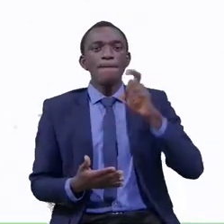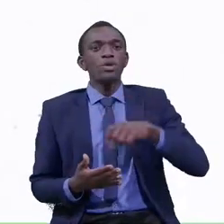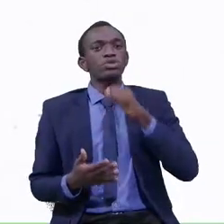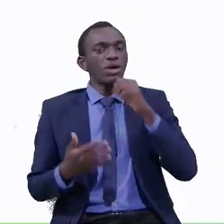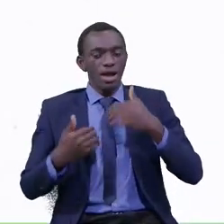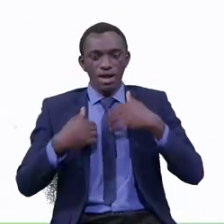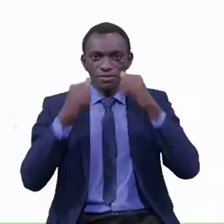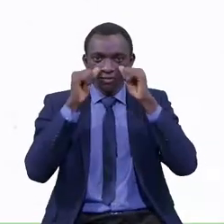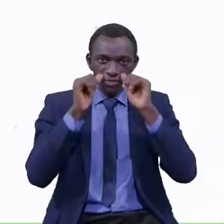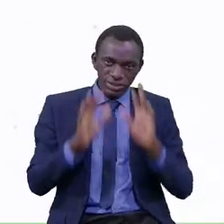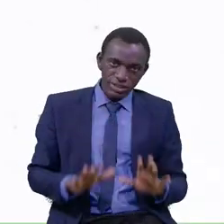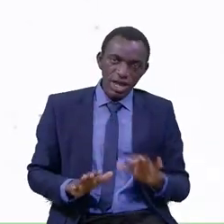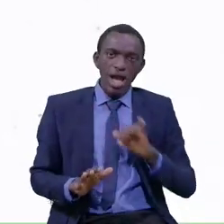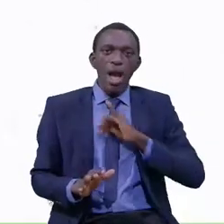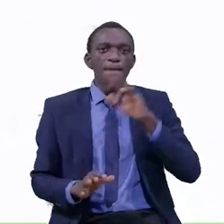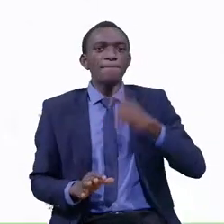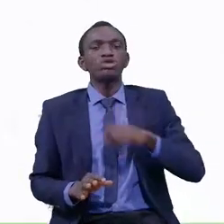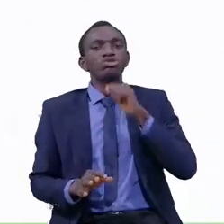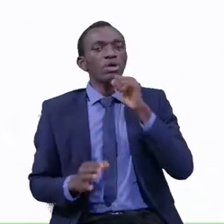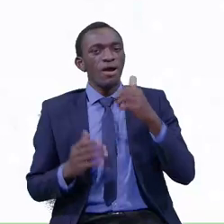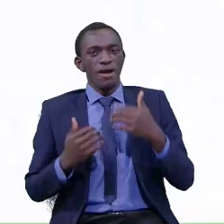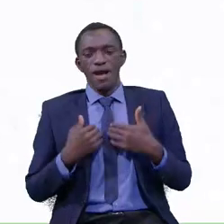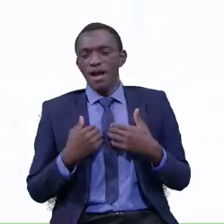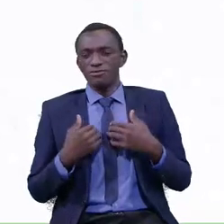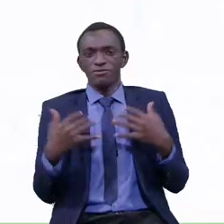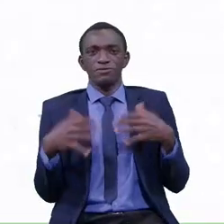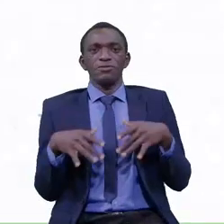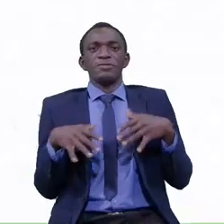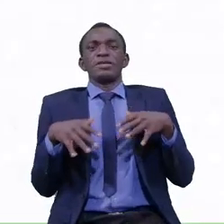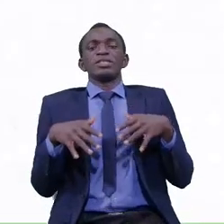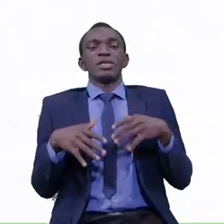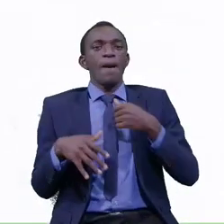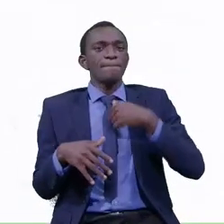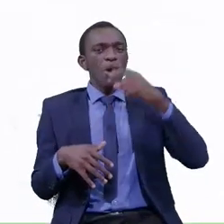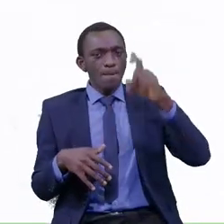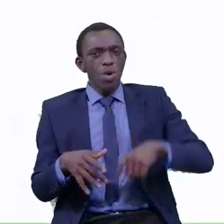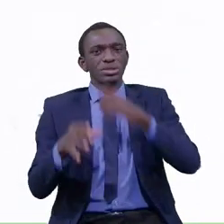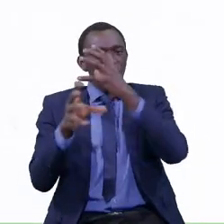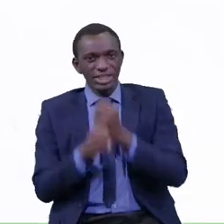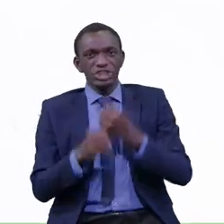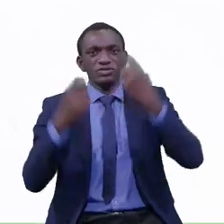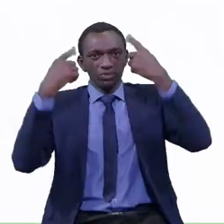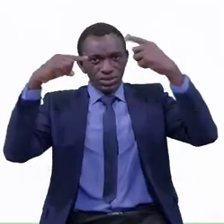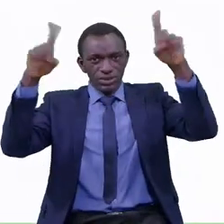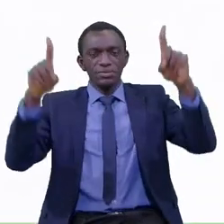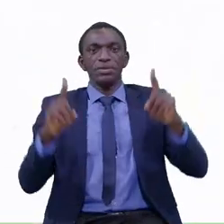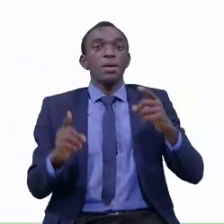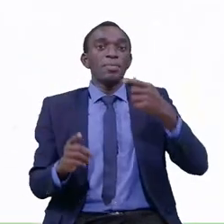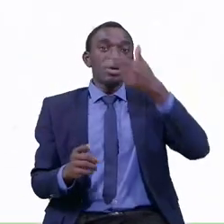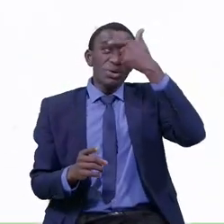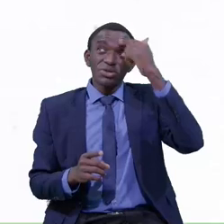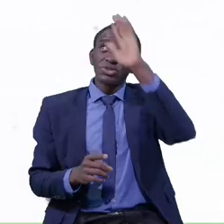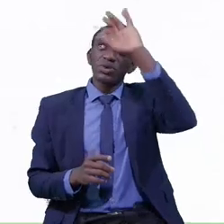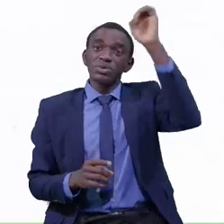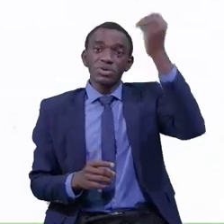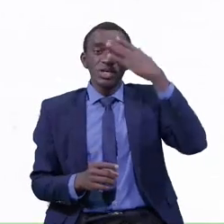avoir de frayeur. Il doit avoir de réalisation d'accomplissement. Parce que ta grâce que tu m'as donnée ne